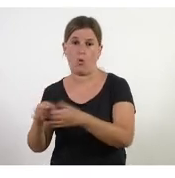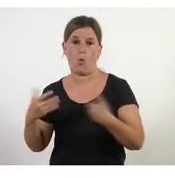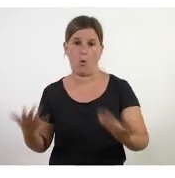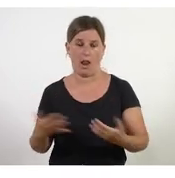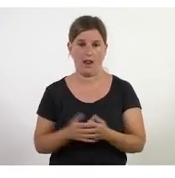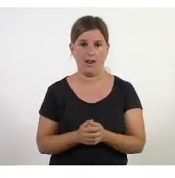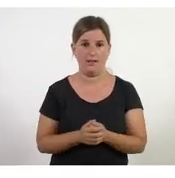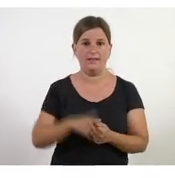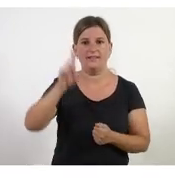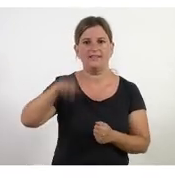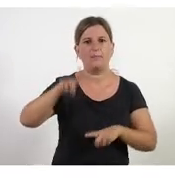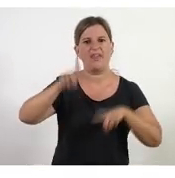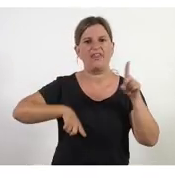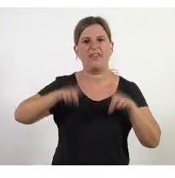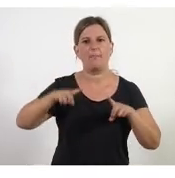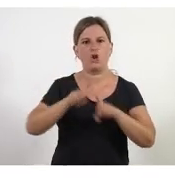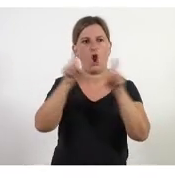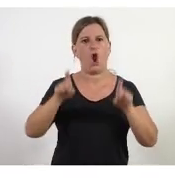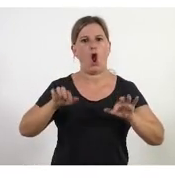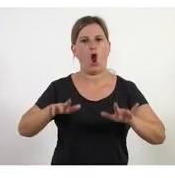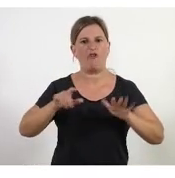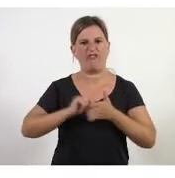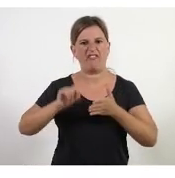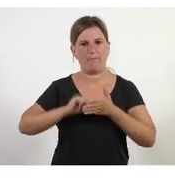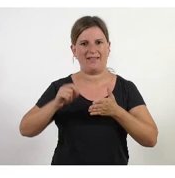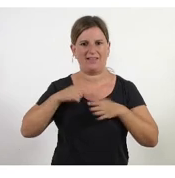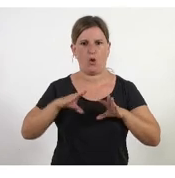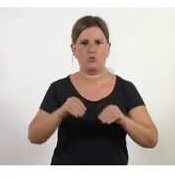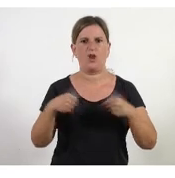segons quin tipus de paquet d'ofimàtica fem servir. Mm-hmm.